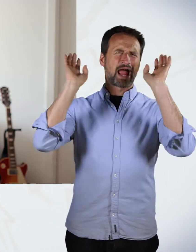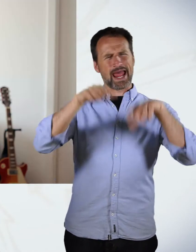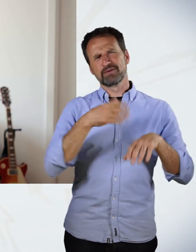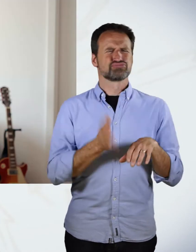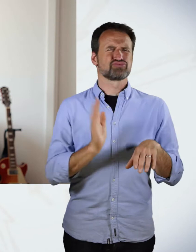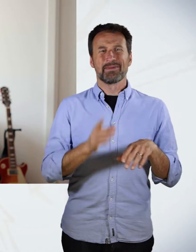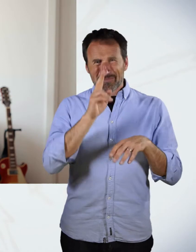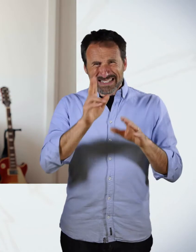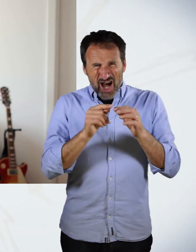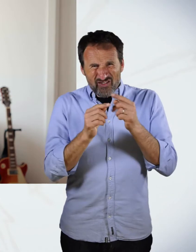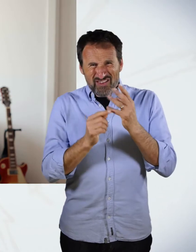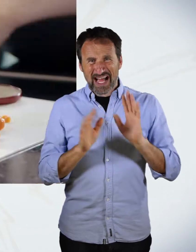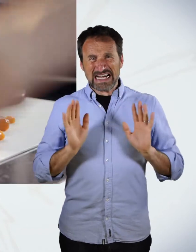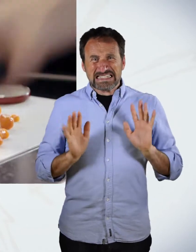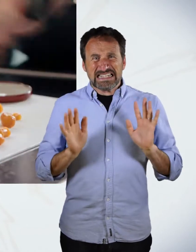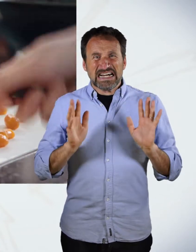Händen auf.